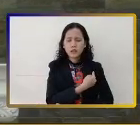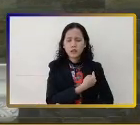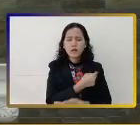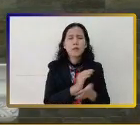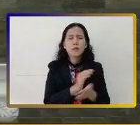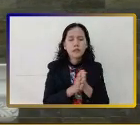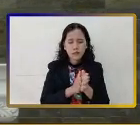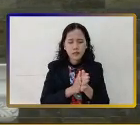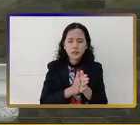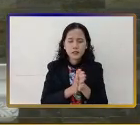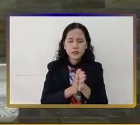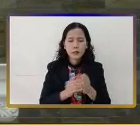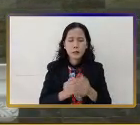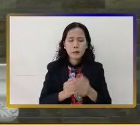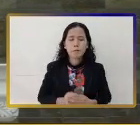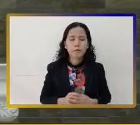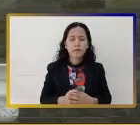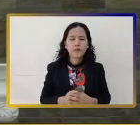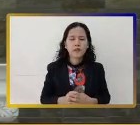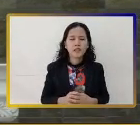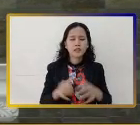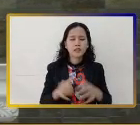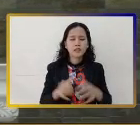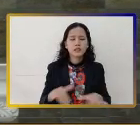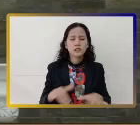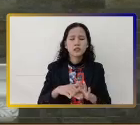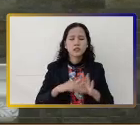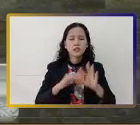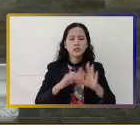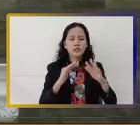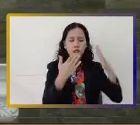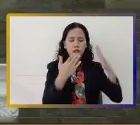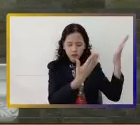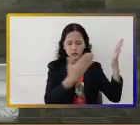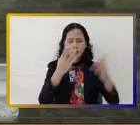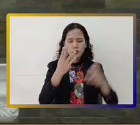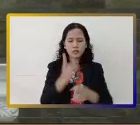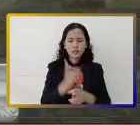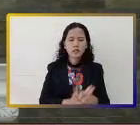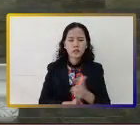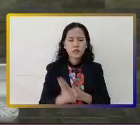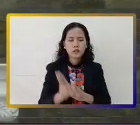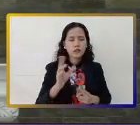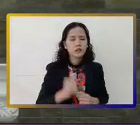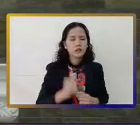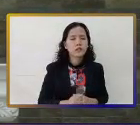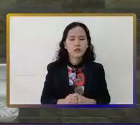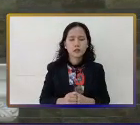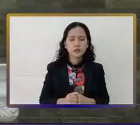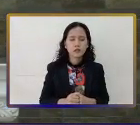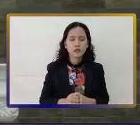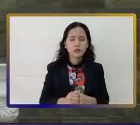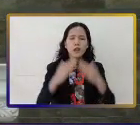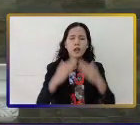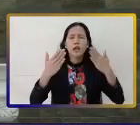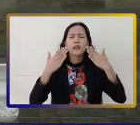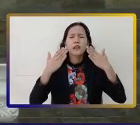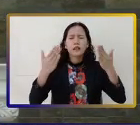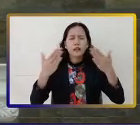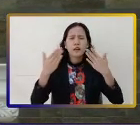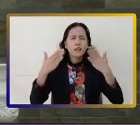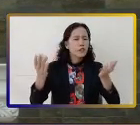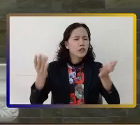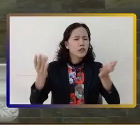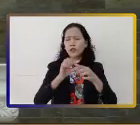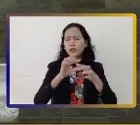Please, extend your hands unto them. Thank you for your words. Thank you for